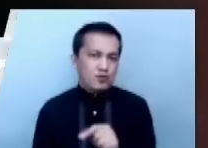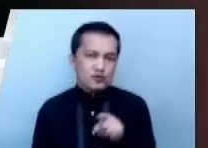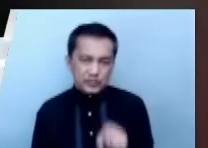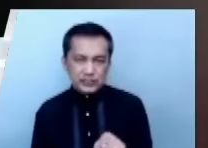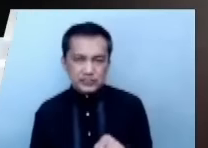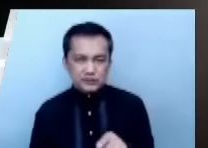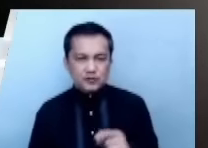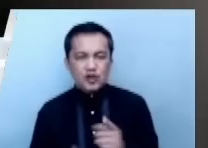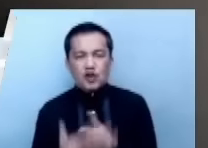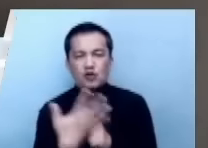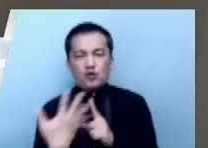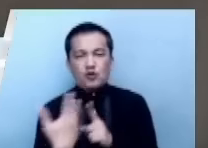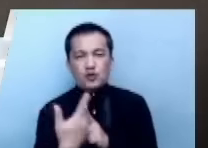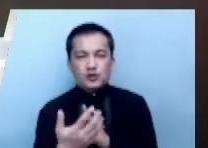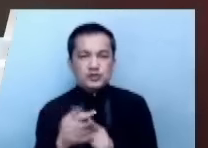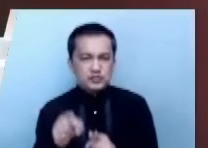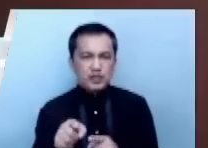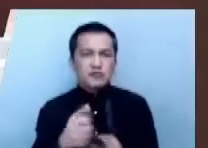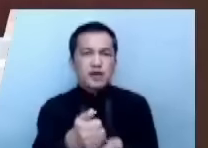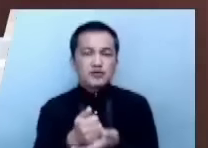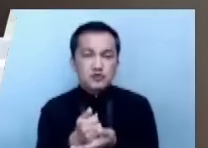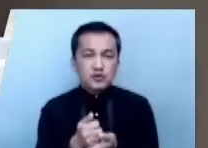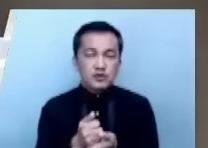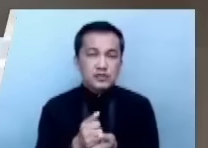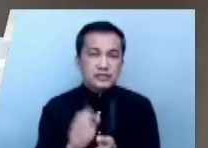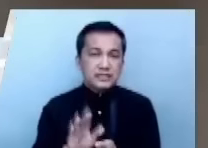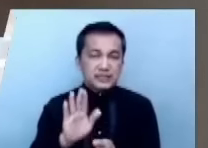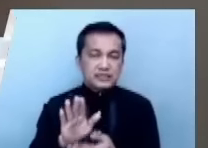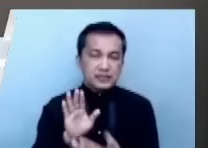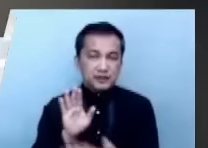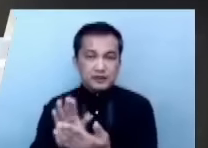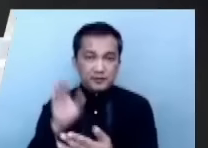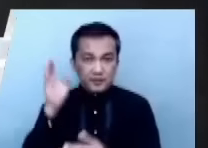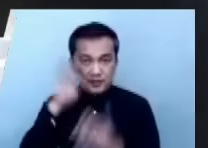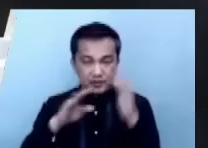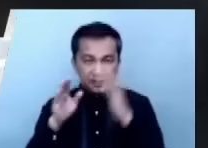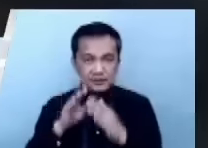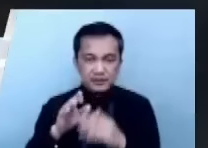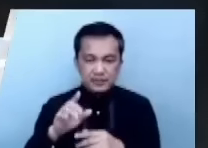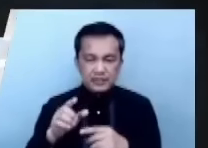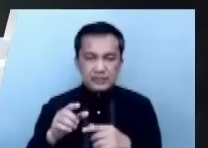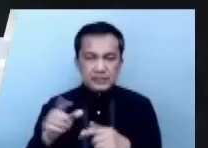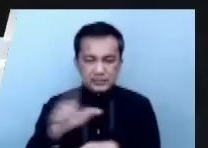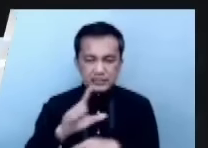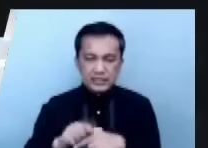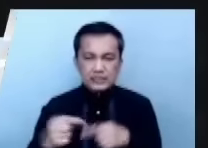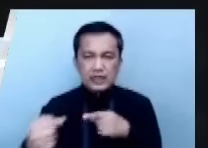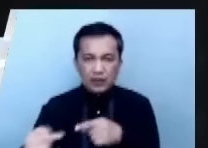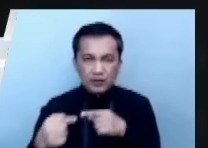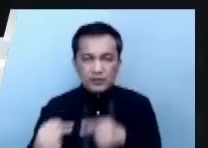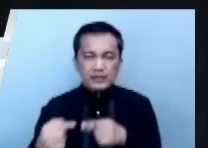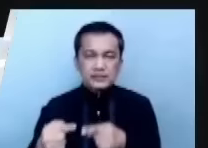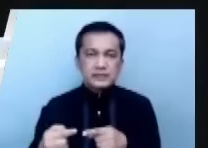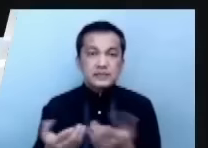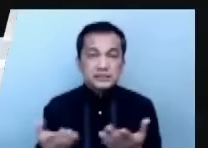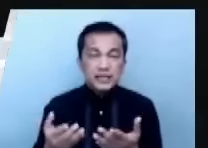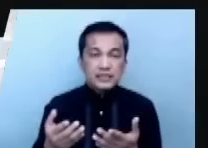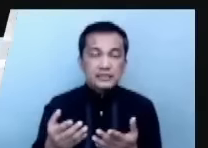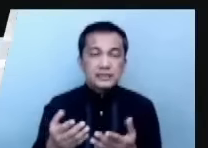suspect na siya ang makakatulong sa kanilang kinakaharap na problema sa land dispute sa Binian, Laguna. Ikaw ay inaresto